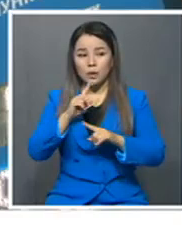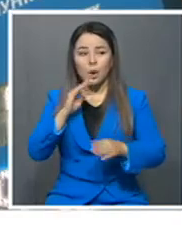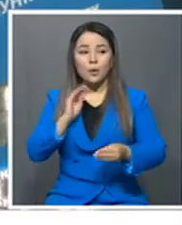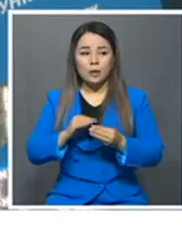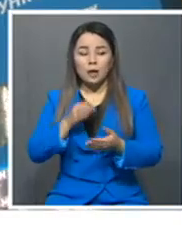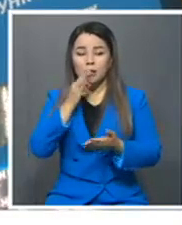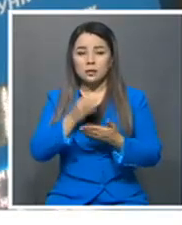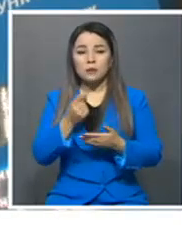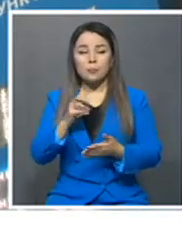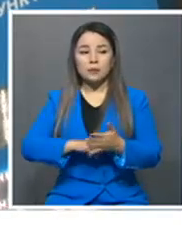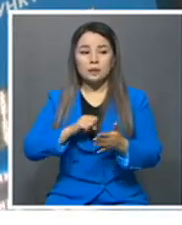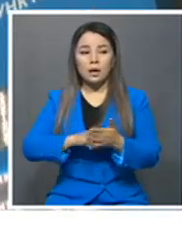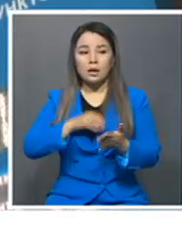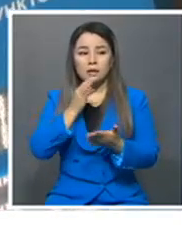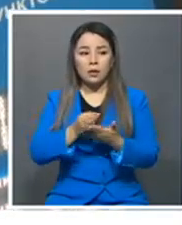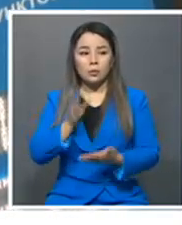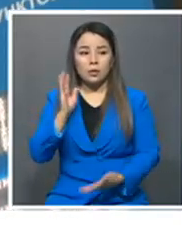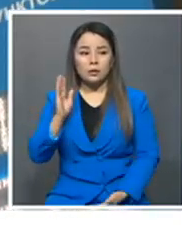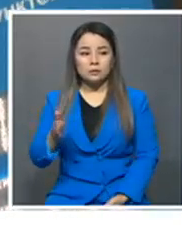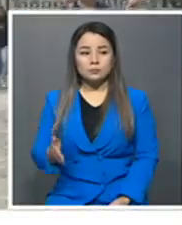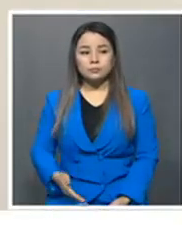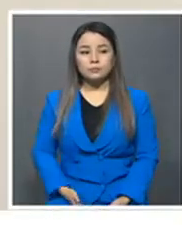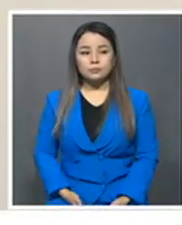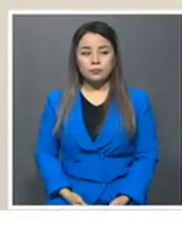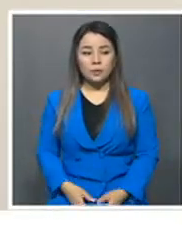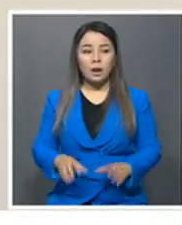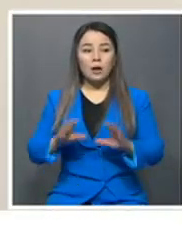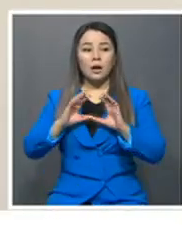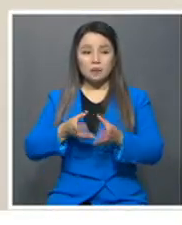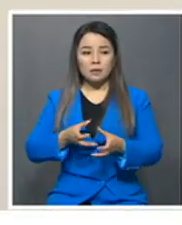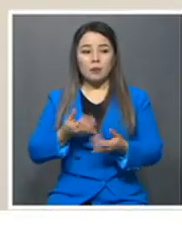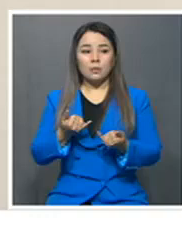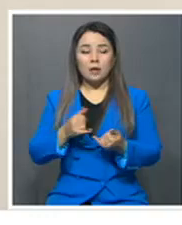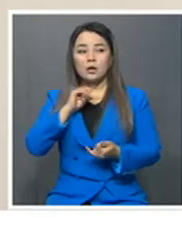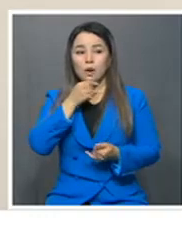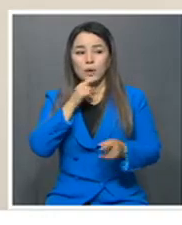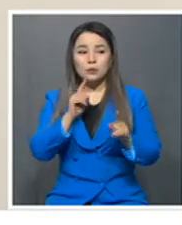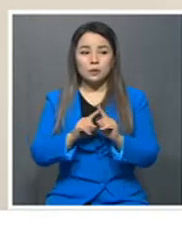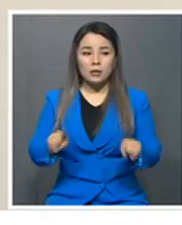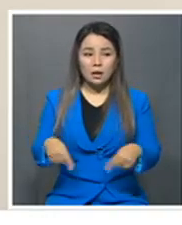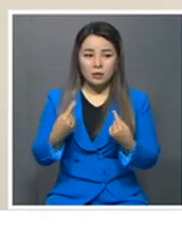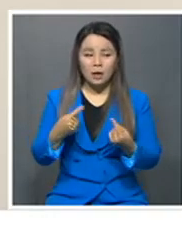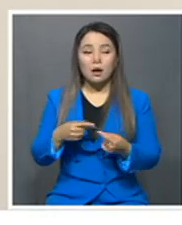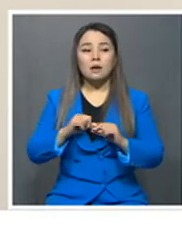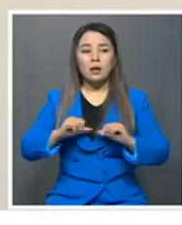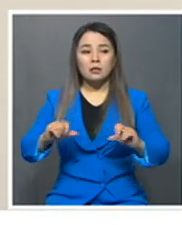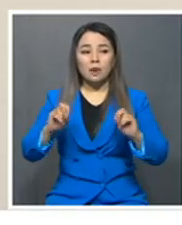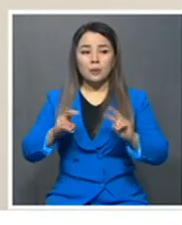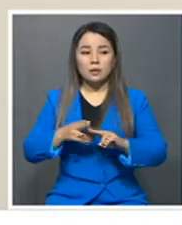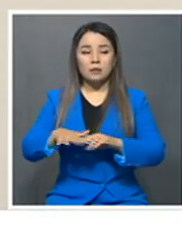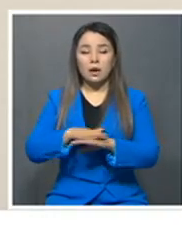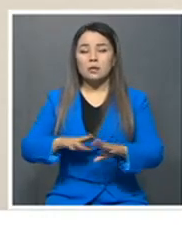түсуіне бірнеше себеп барын айтады. Әлем экономикаларының қайтадан жандануы, карантин режимінің